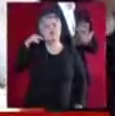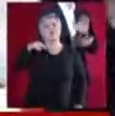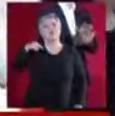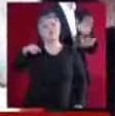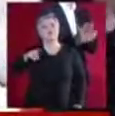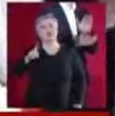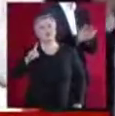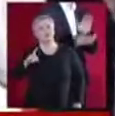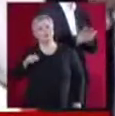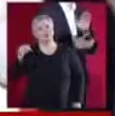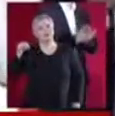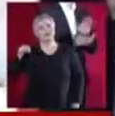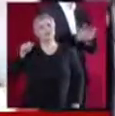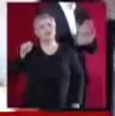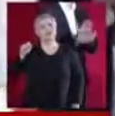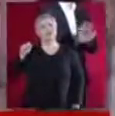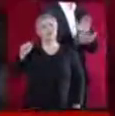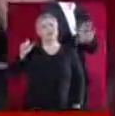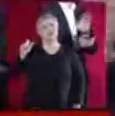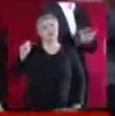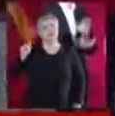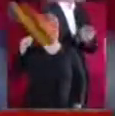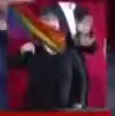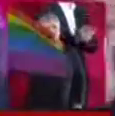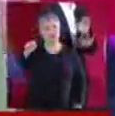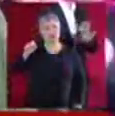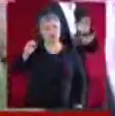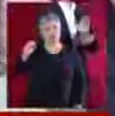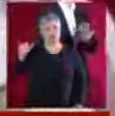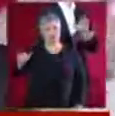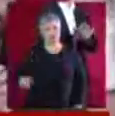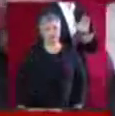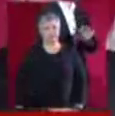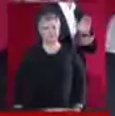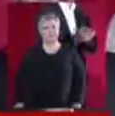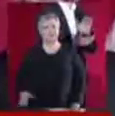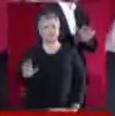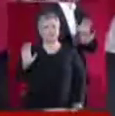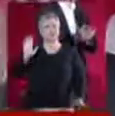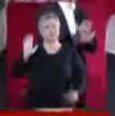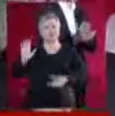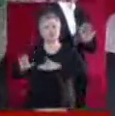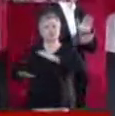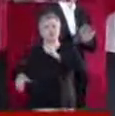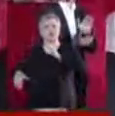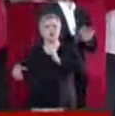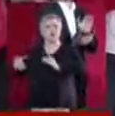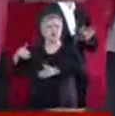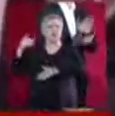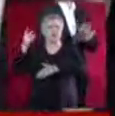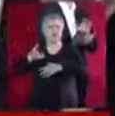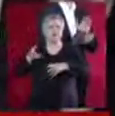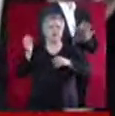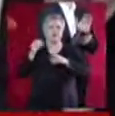μακρά πορεία στον προοδευτικό χώρο στην αναντι ή αριστερά μακρά πορεία στον επαγγελματικό της